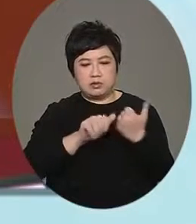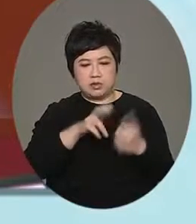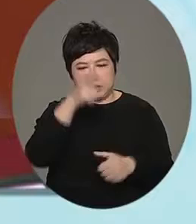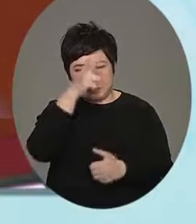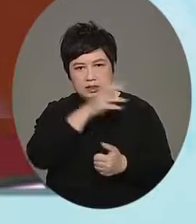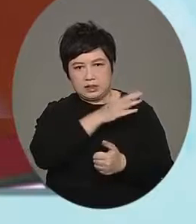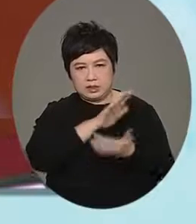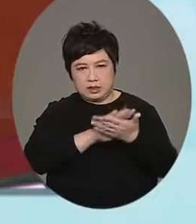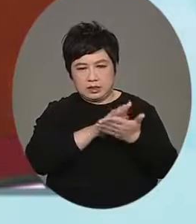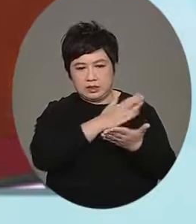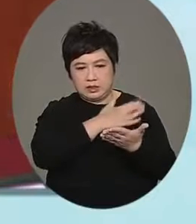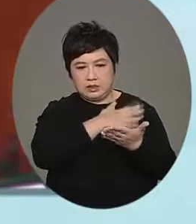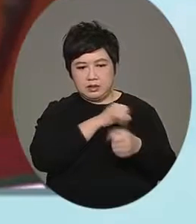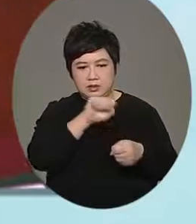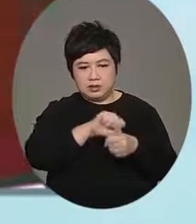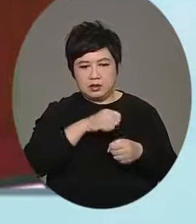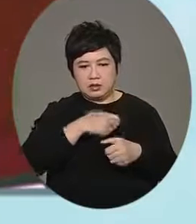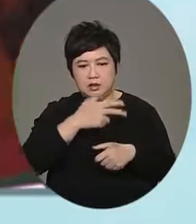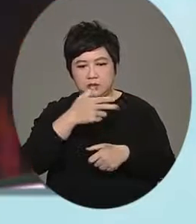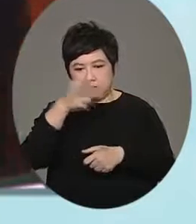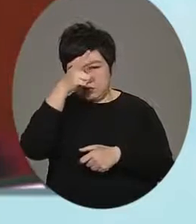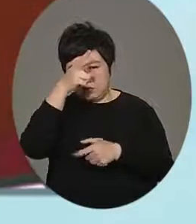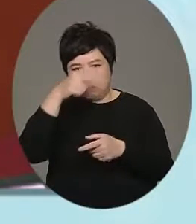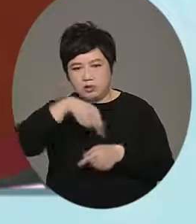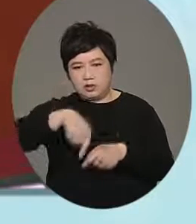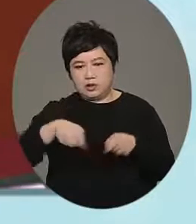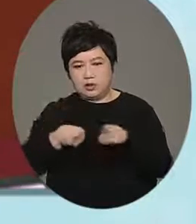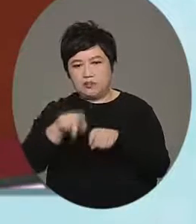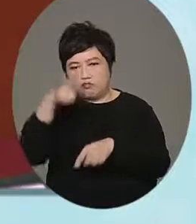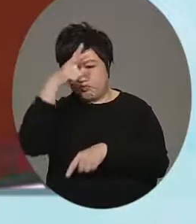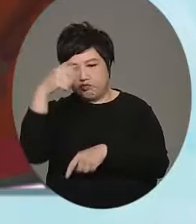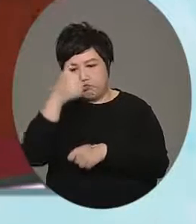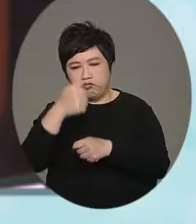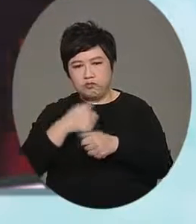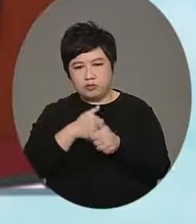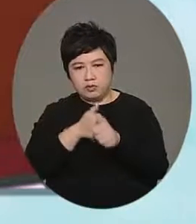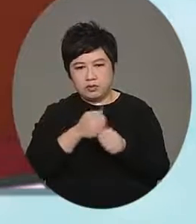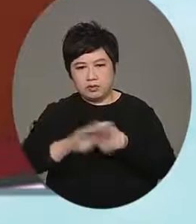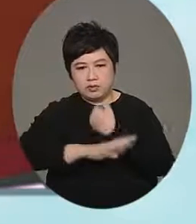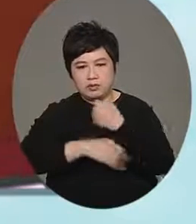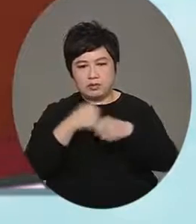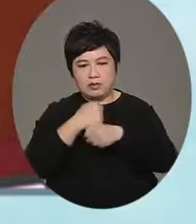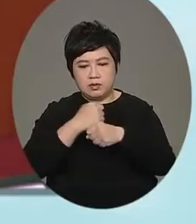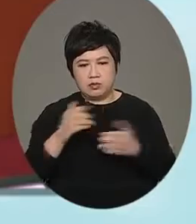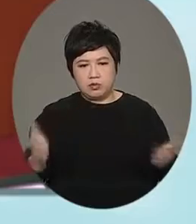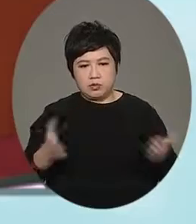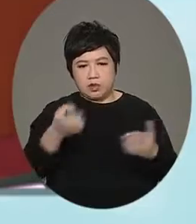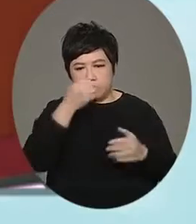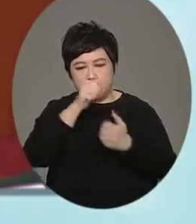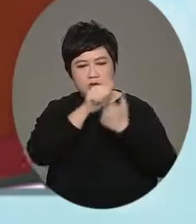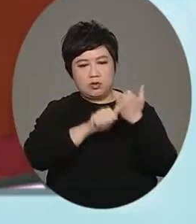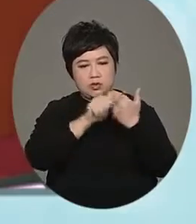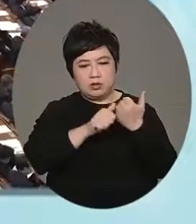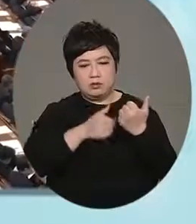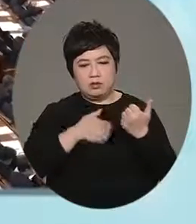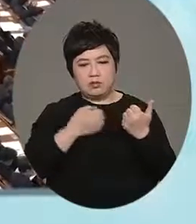支持特別行政區政府和行政長官依法施政，鼓勵港區委員圍